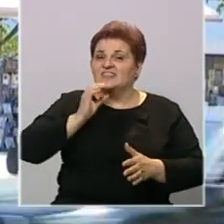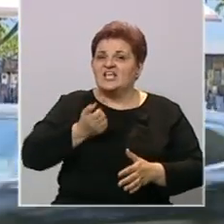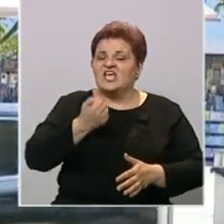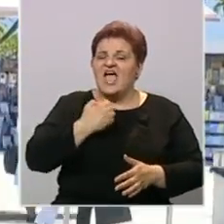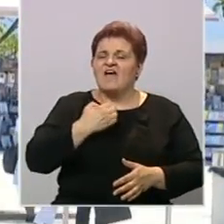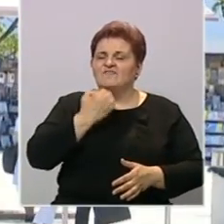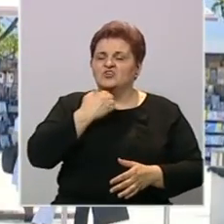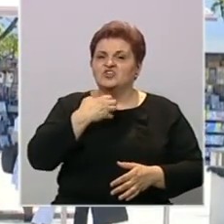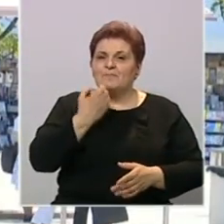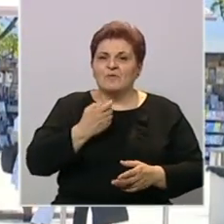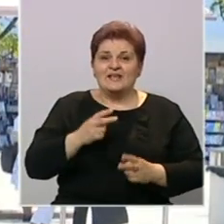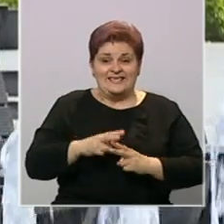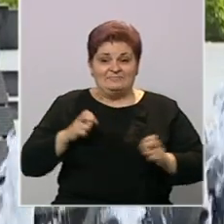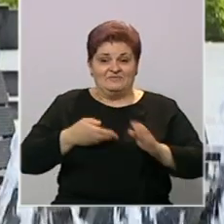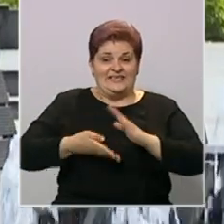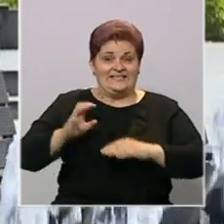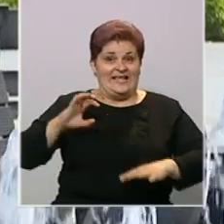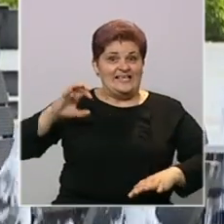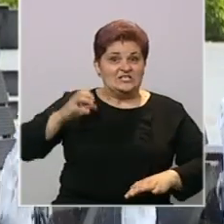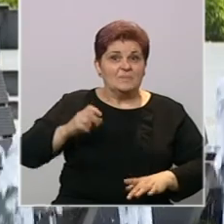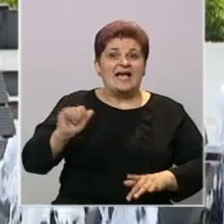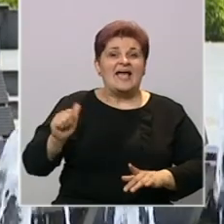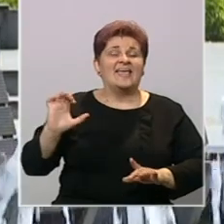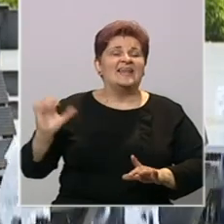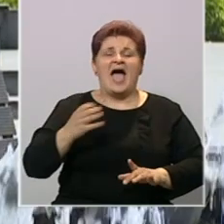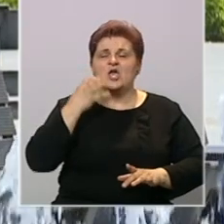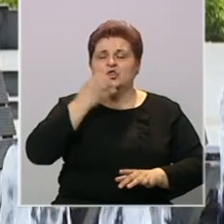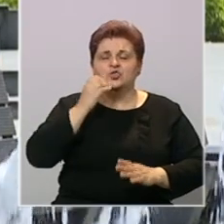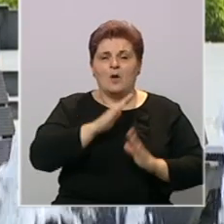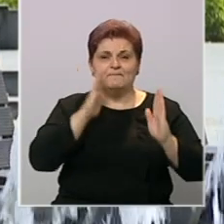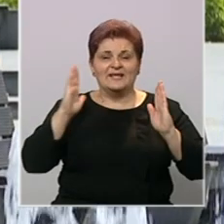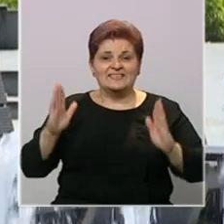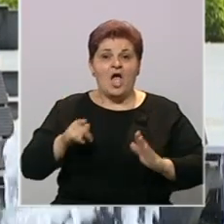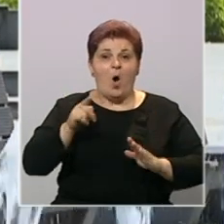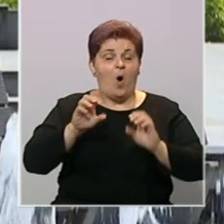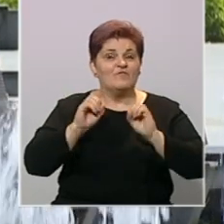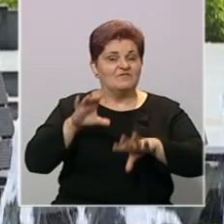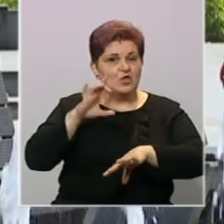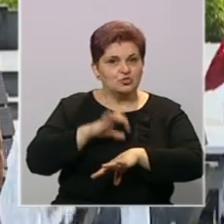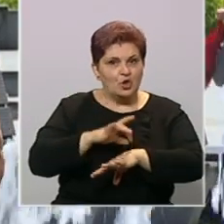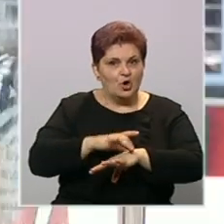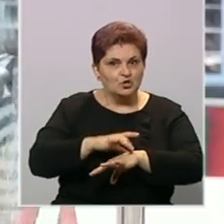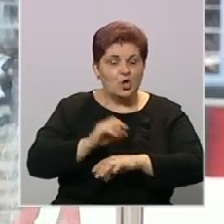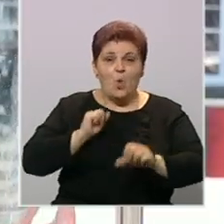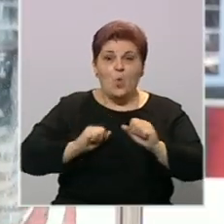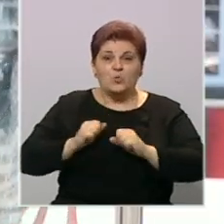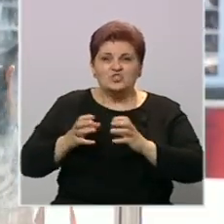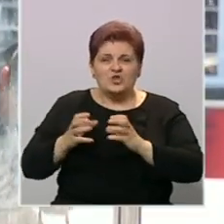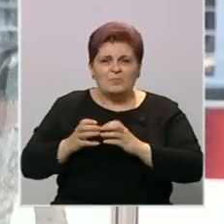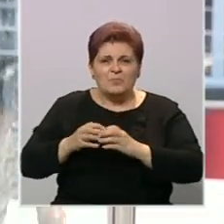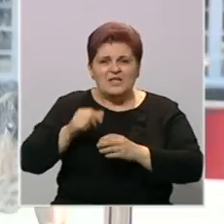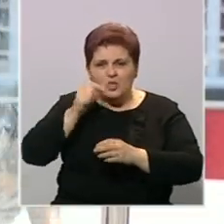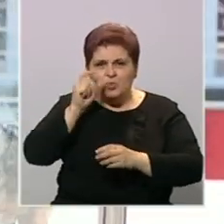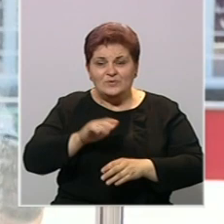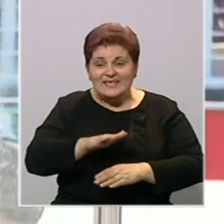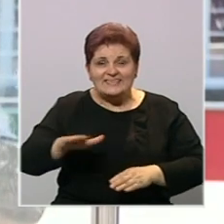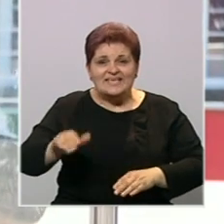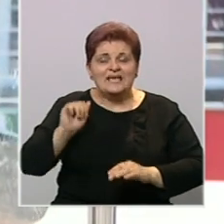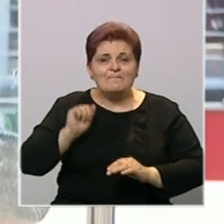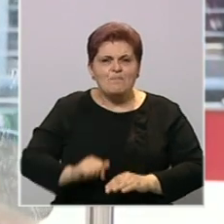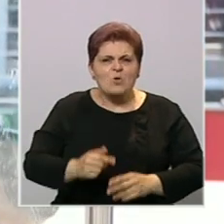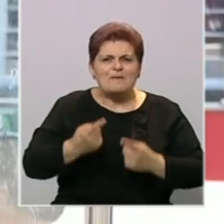voće i povrće, izbjegavati izlazak na sunce u najtoplijem dijelu dana. Ovo su savjeti ljekara. Ugrožene kategorije stanovništva i djeca